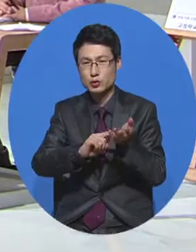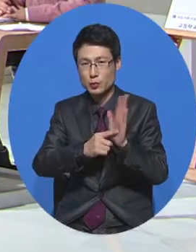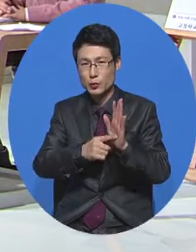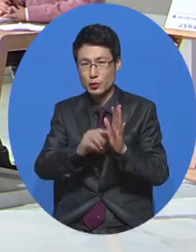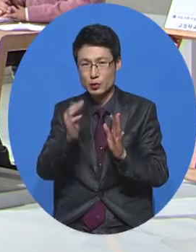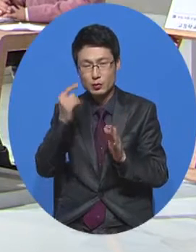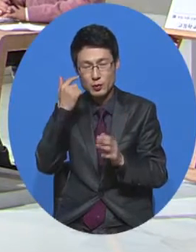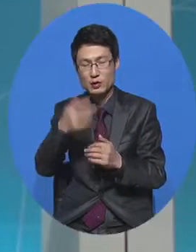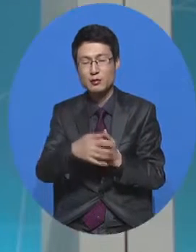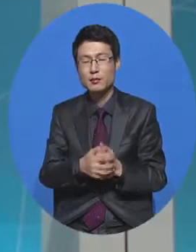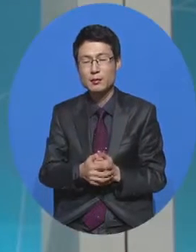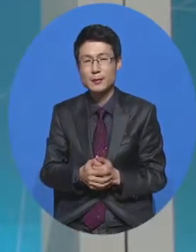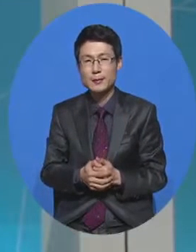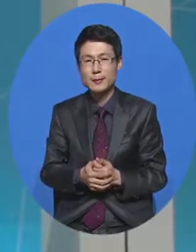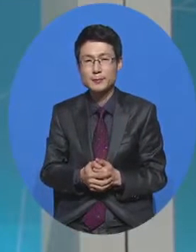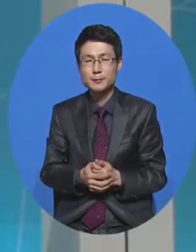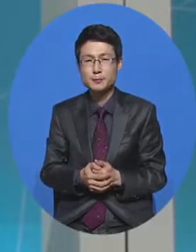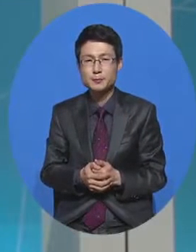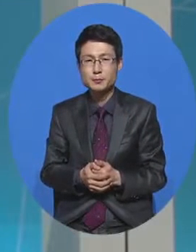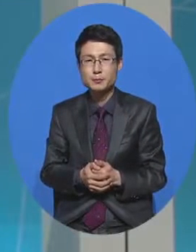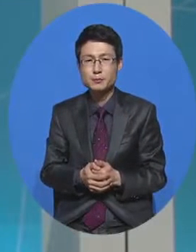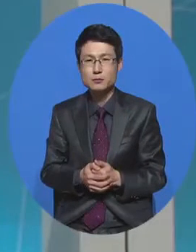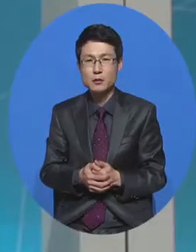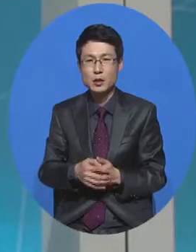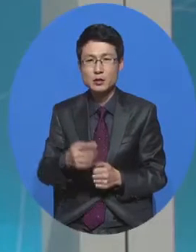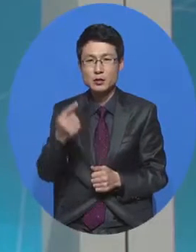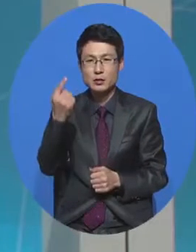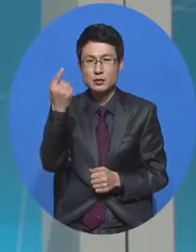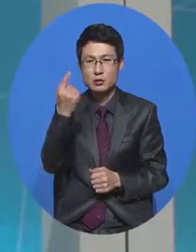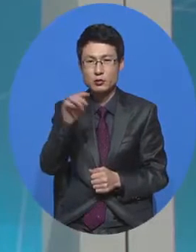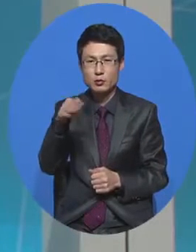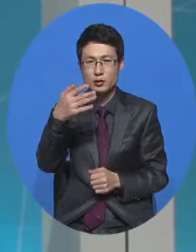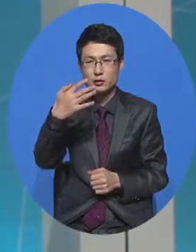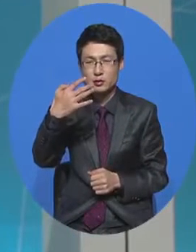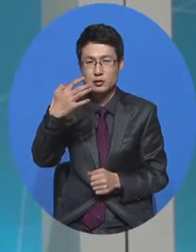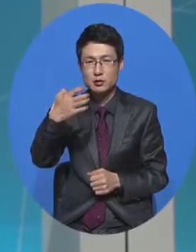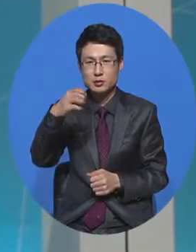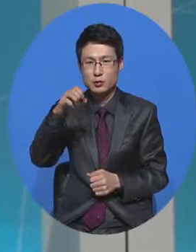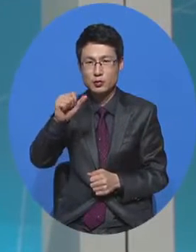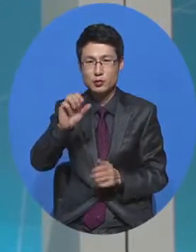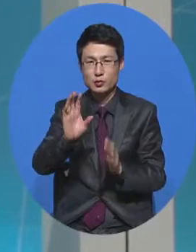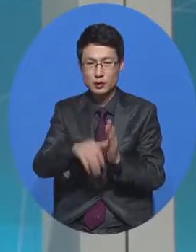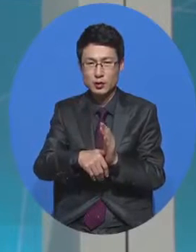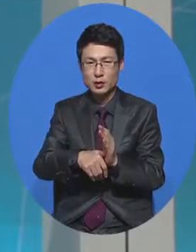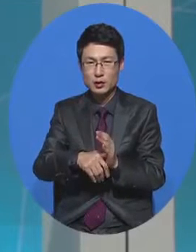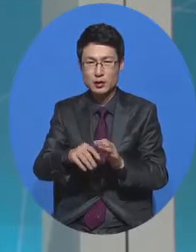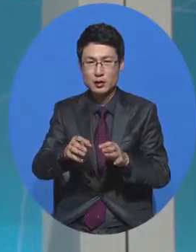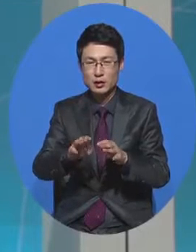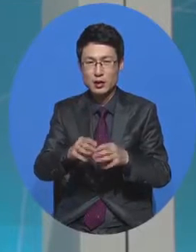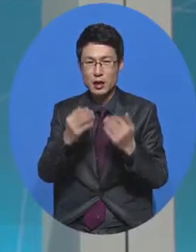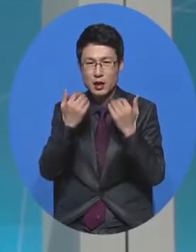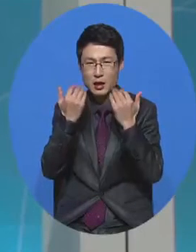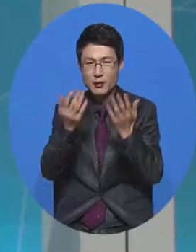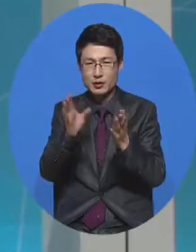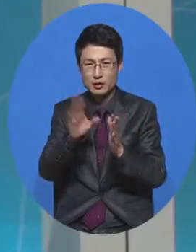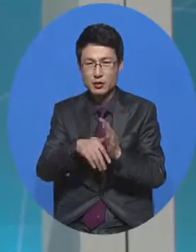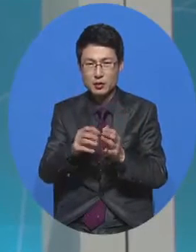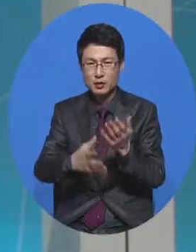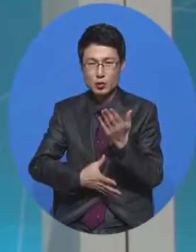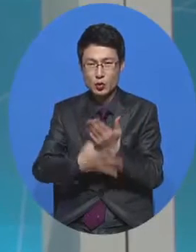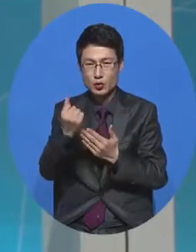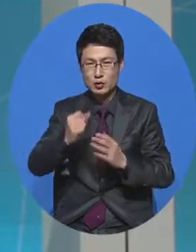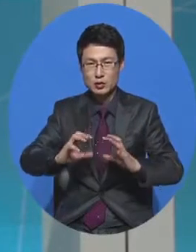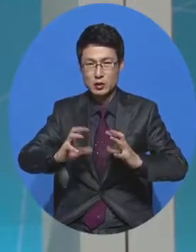부탁드립니다 으윽 으 1945년 해방 정국에서 가장 중요한 과제는 전통 1국가